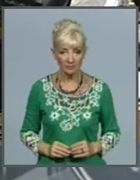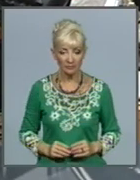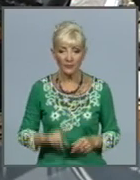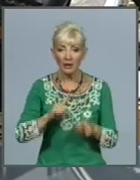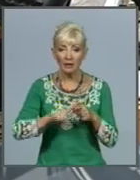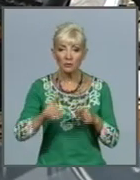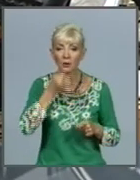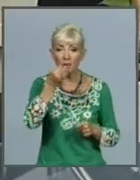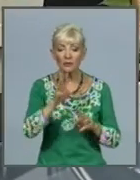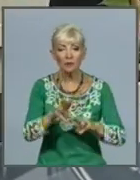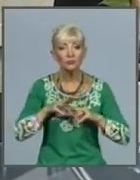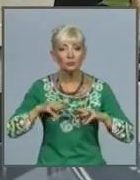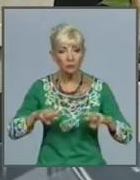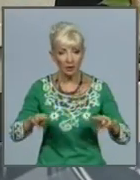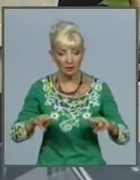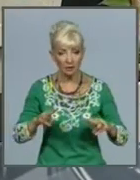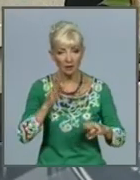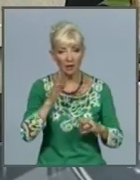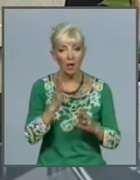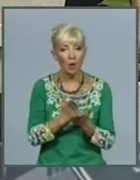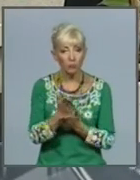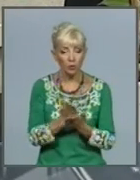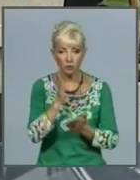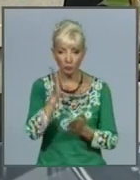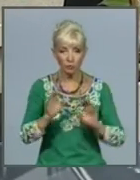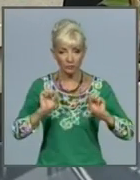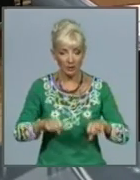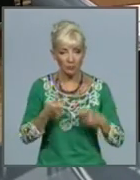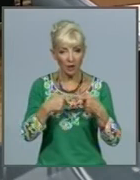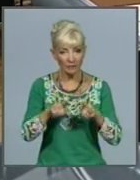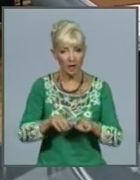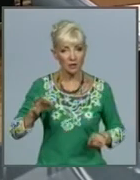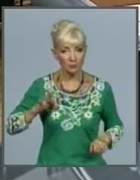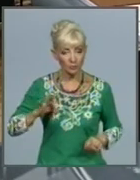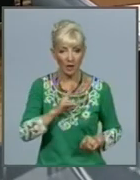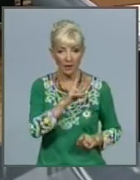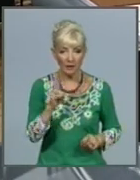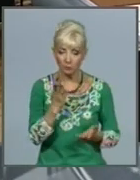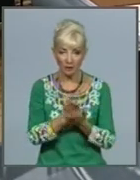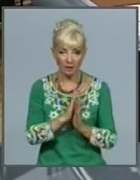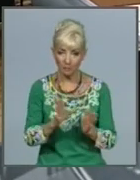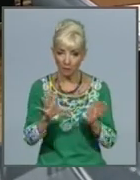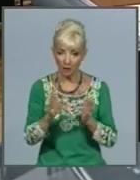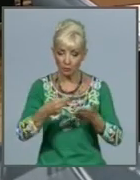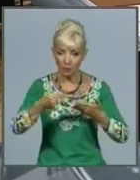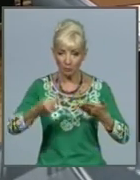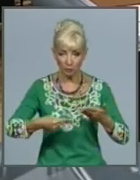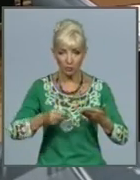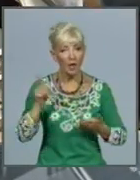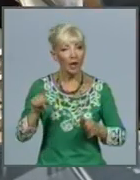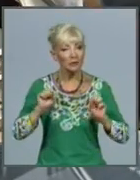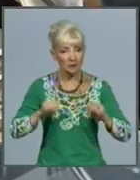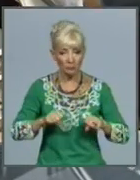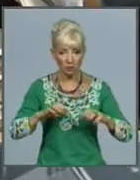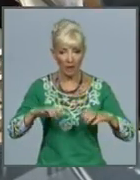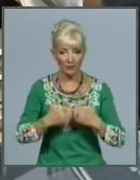Незабаром, додають в уряді, послуга буде доступна також користувачам, які не мають електронного підпису. Вони зможуть авторизуватись через